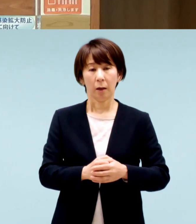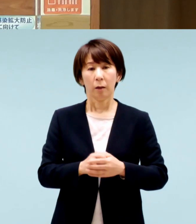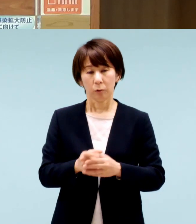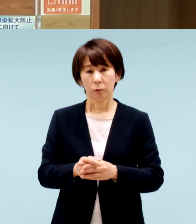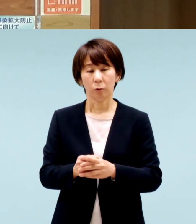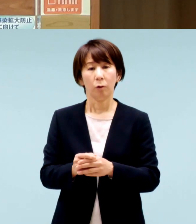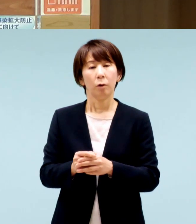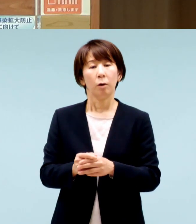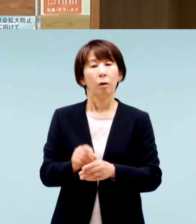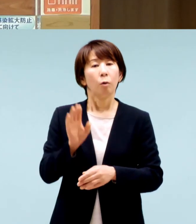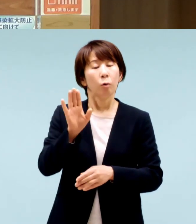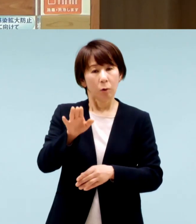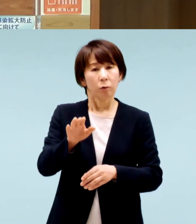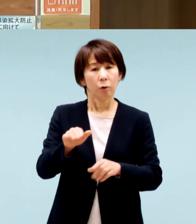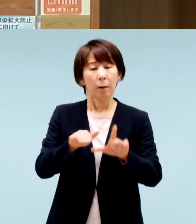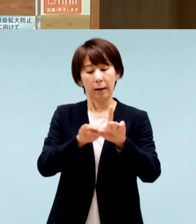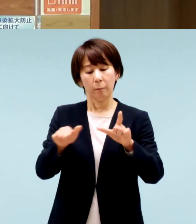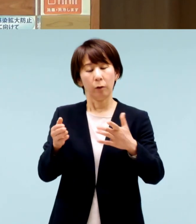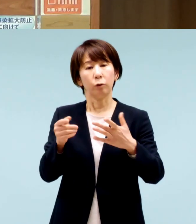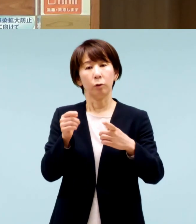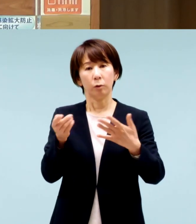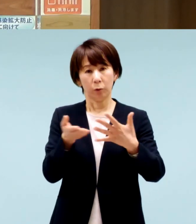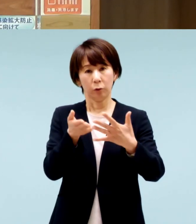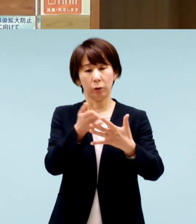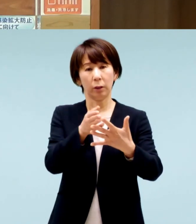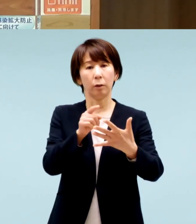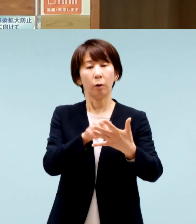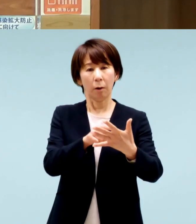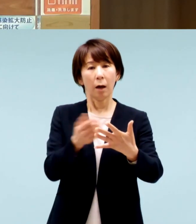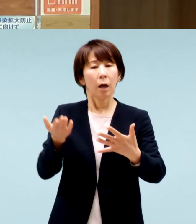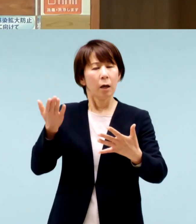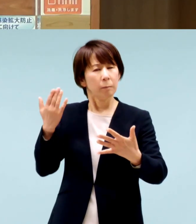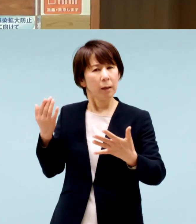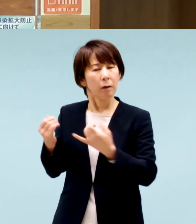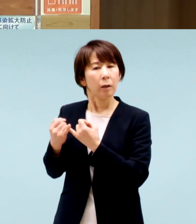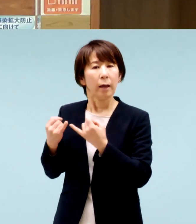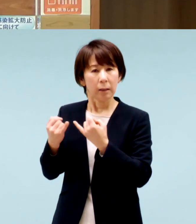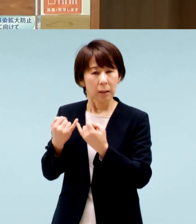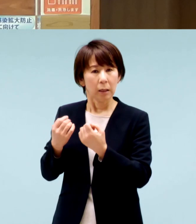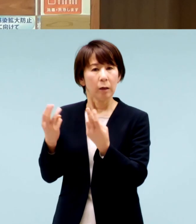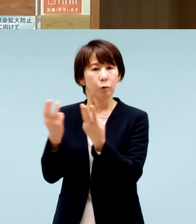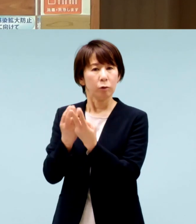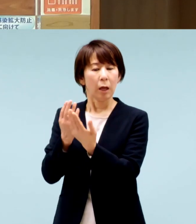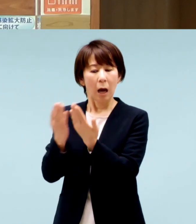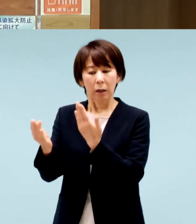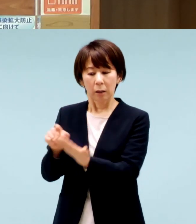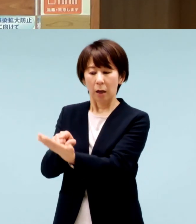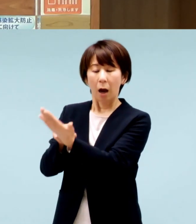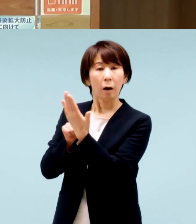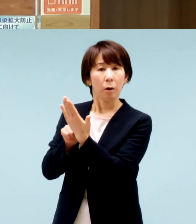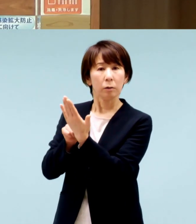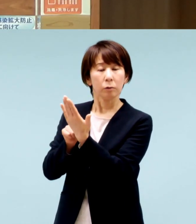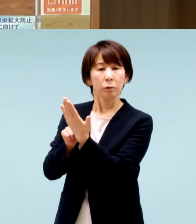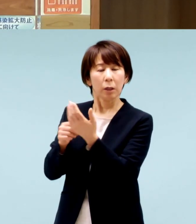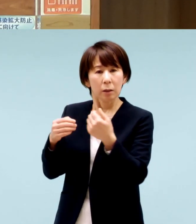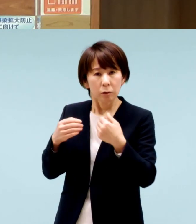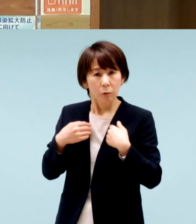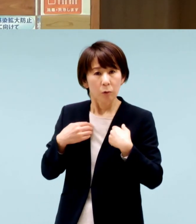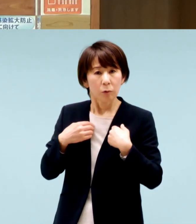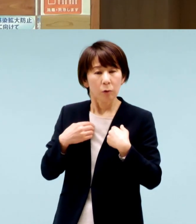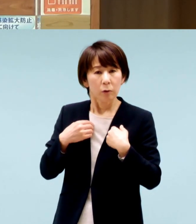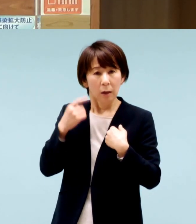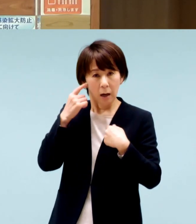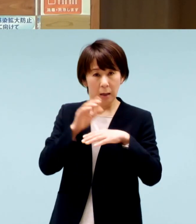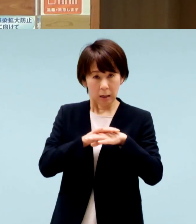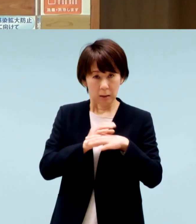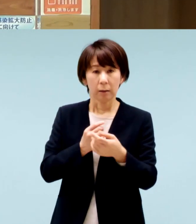ように数字でですね、明確にしたりとか、そういうことが必要になるというご認識かと思うんですけども、それまではこの道